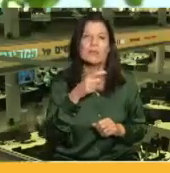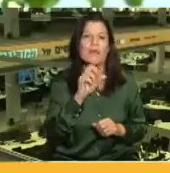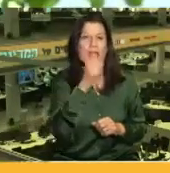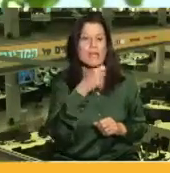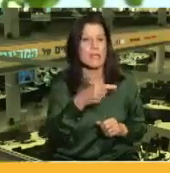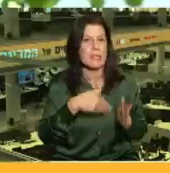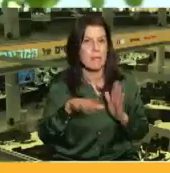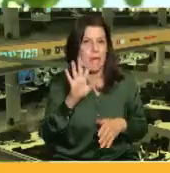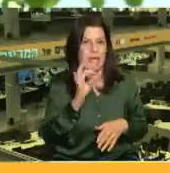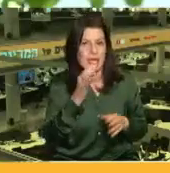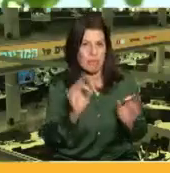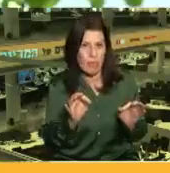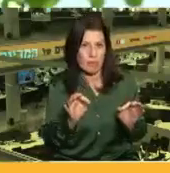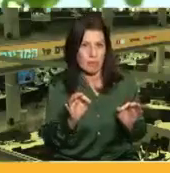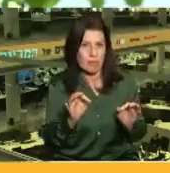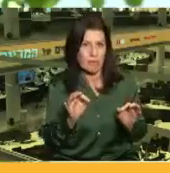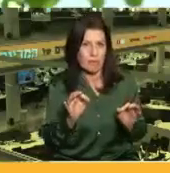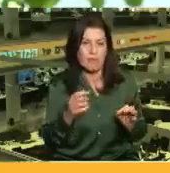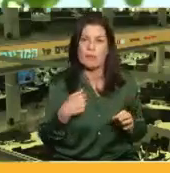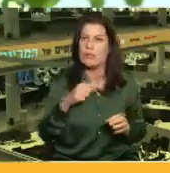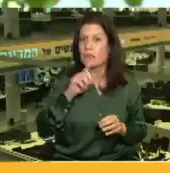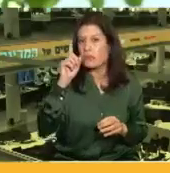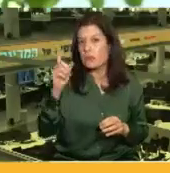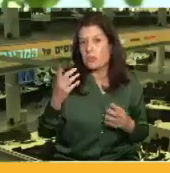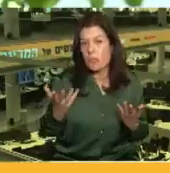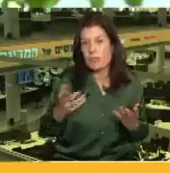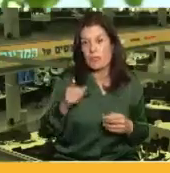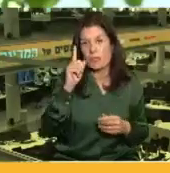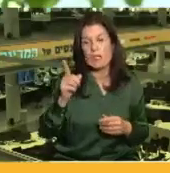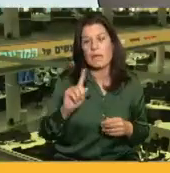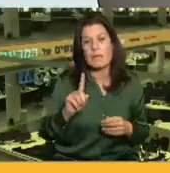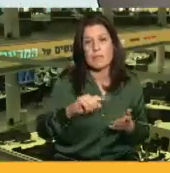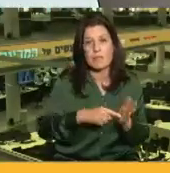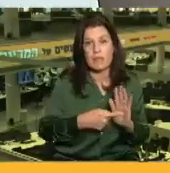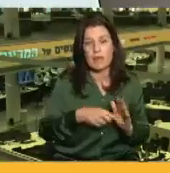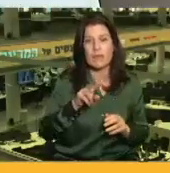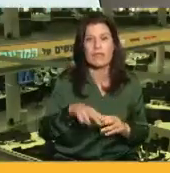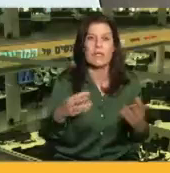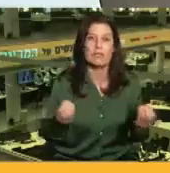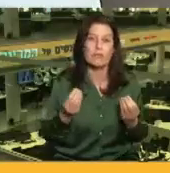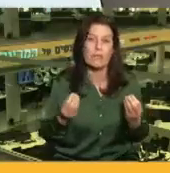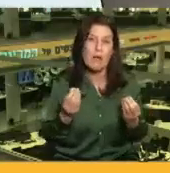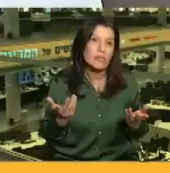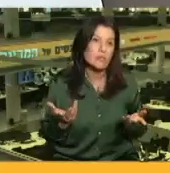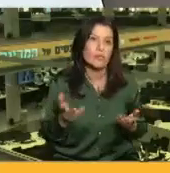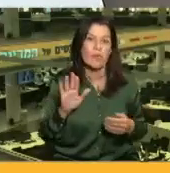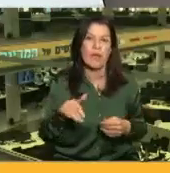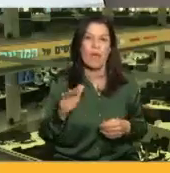מסוים. אני לא יודעת אם זה מעל גיל... אני לא יודעת, אבל זה, את יודעת למי מתכוונים, כאילו. כן. ויש גם משהו בכלל, אם אנחנו מדברות על נשים